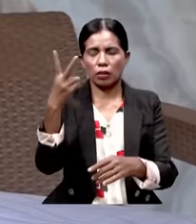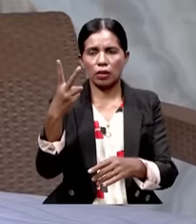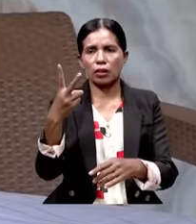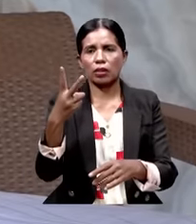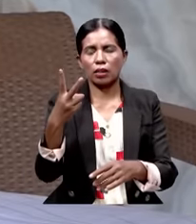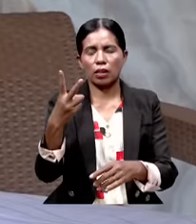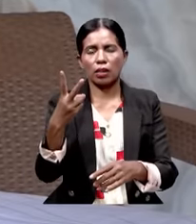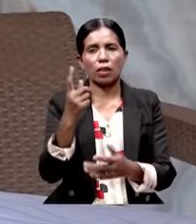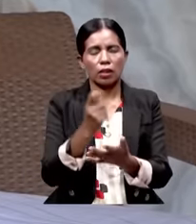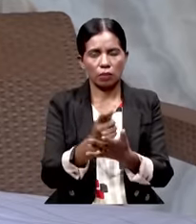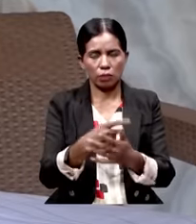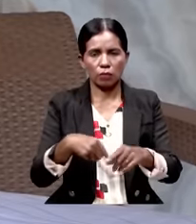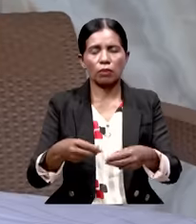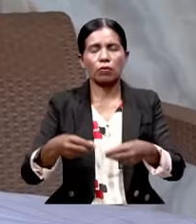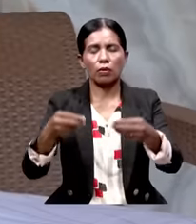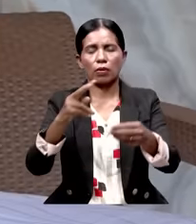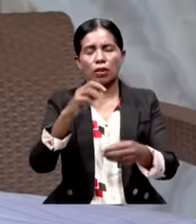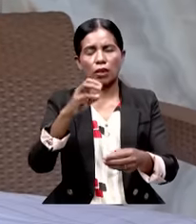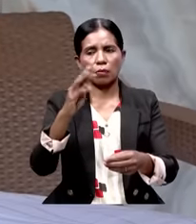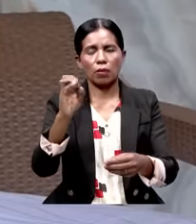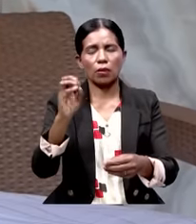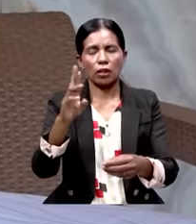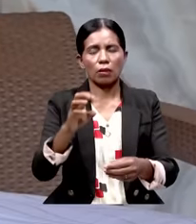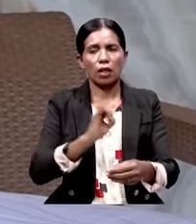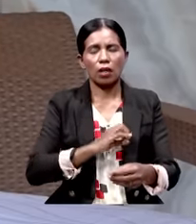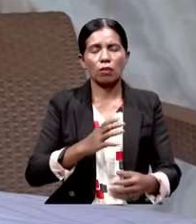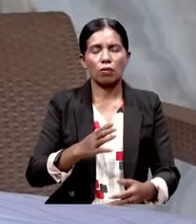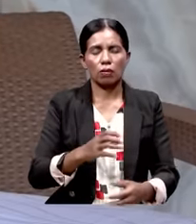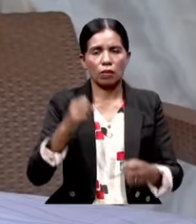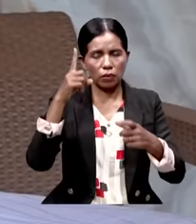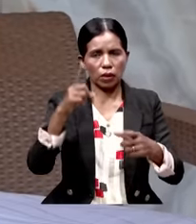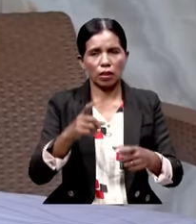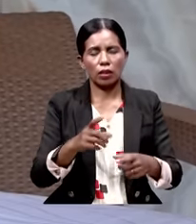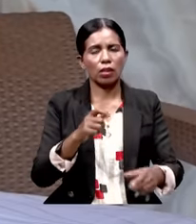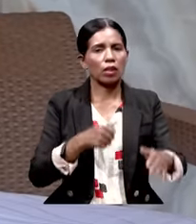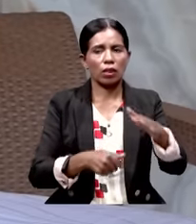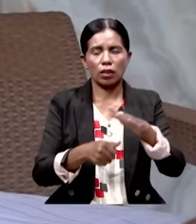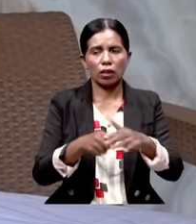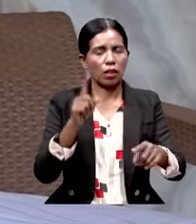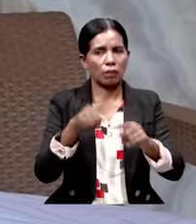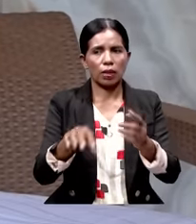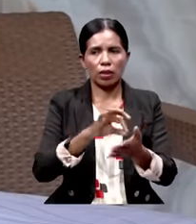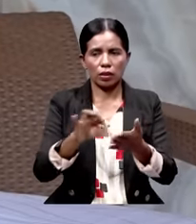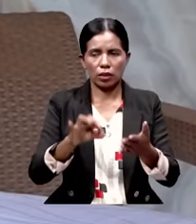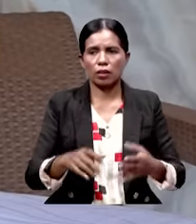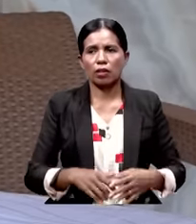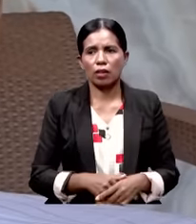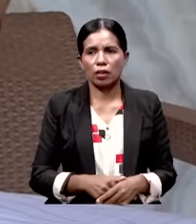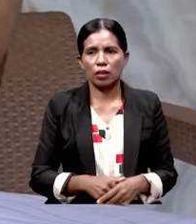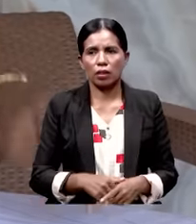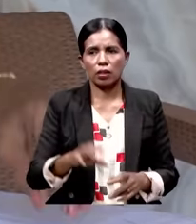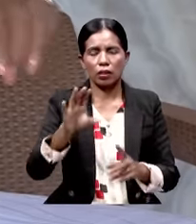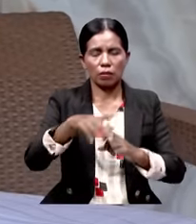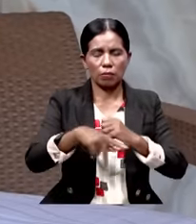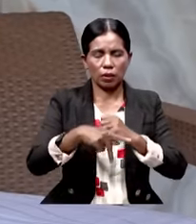akura tama sama la bela asina o ne ilegal ama la bele se asina tu ni hau asina se fi bangka la